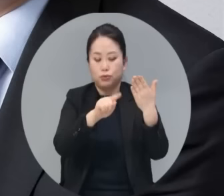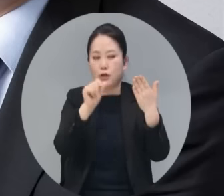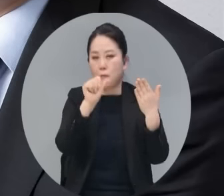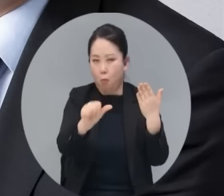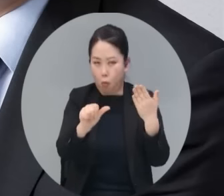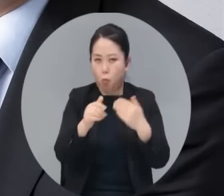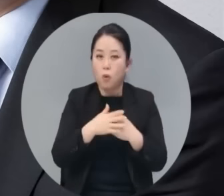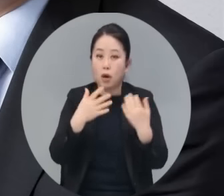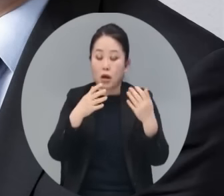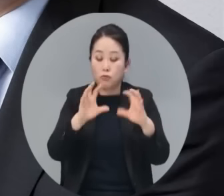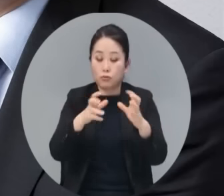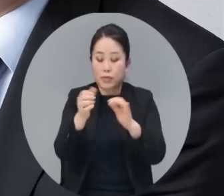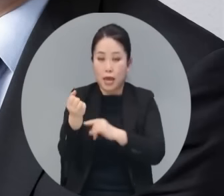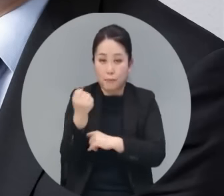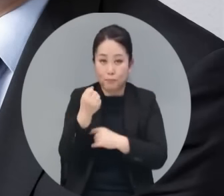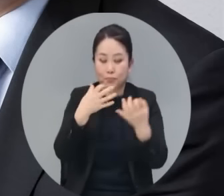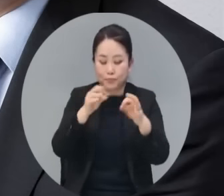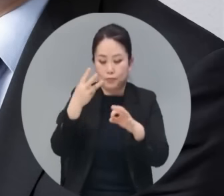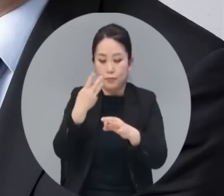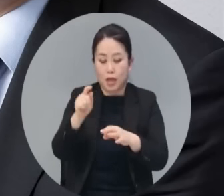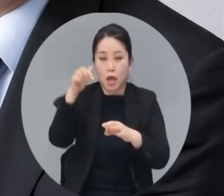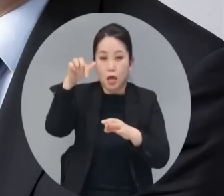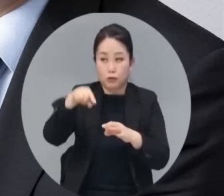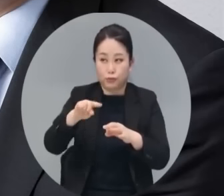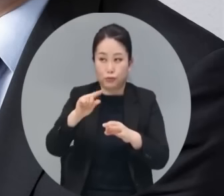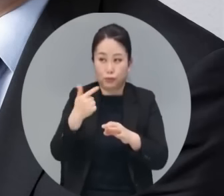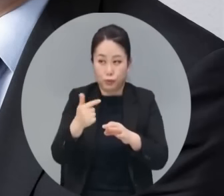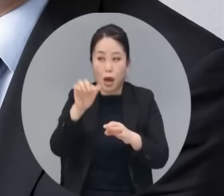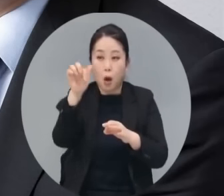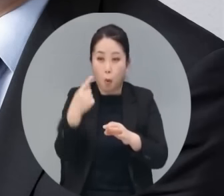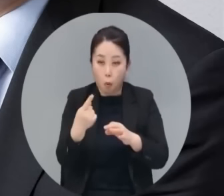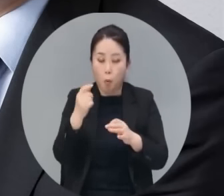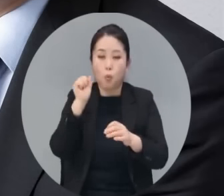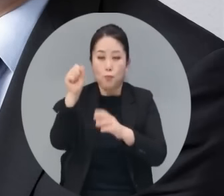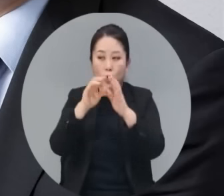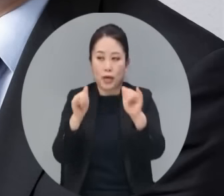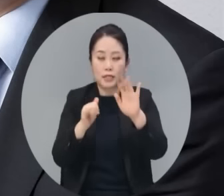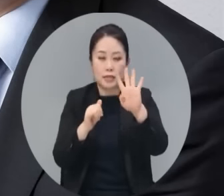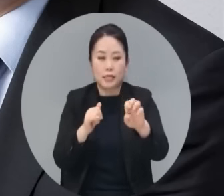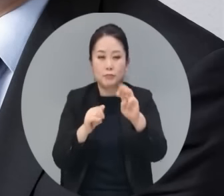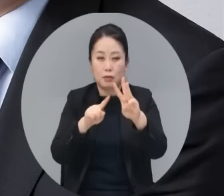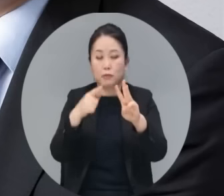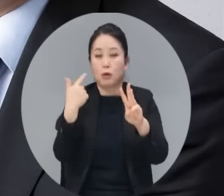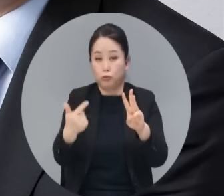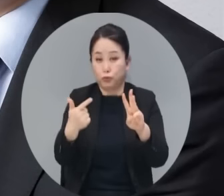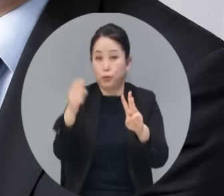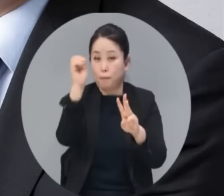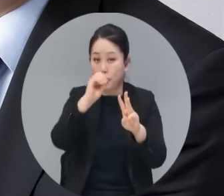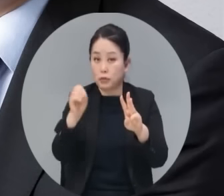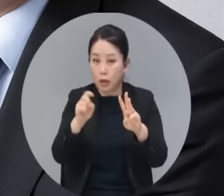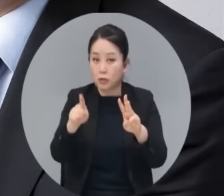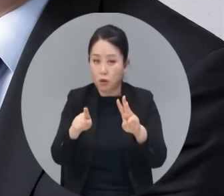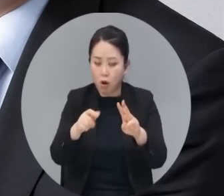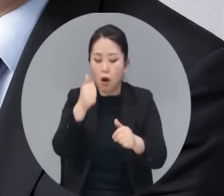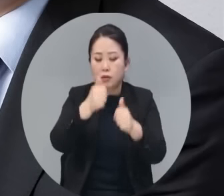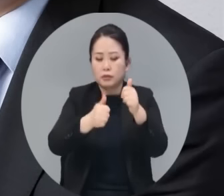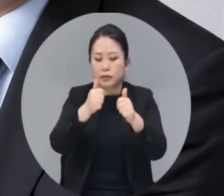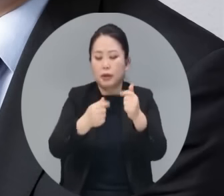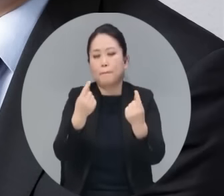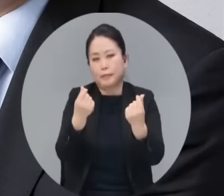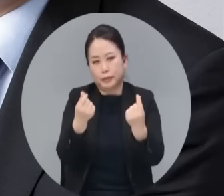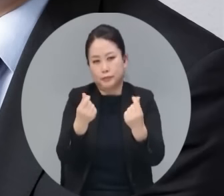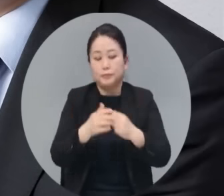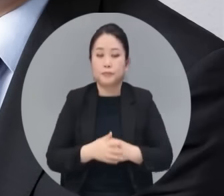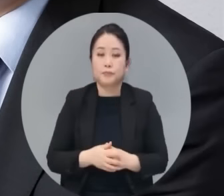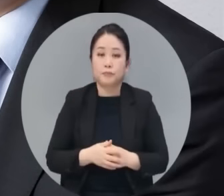49.5% 국민의 힘 김태호 후보가 43.6% 가상 득표율을 기록해 5차 범위내에서 경합을 고